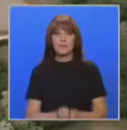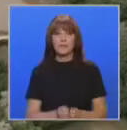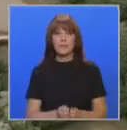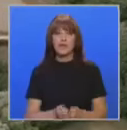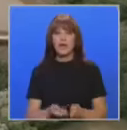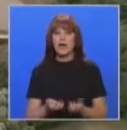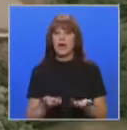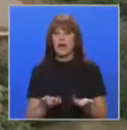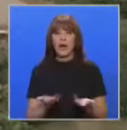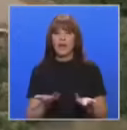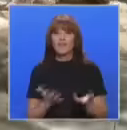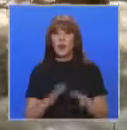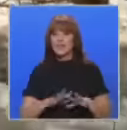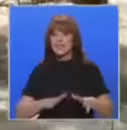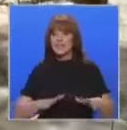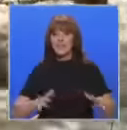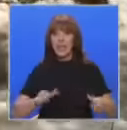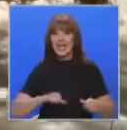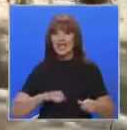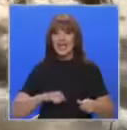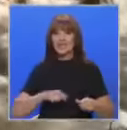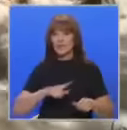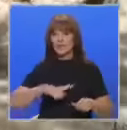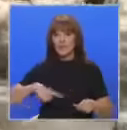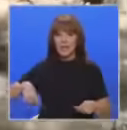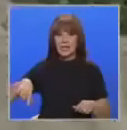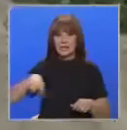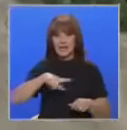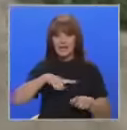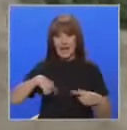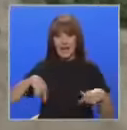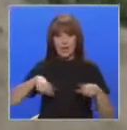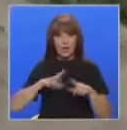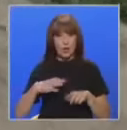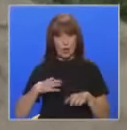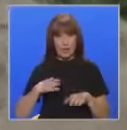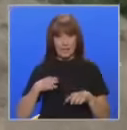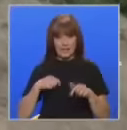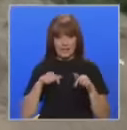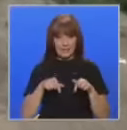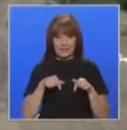И още, какво е състоянието на язовирите в района на бедствието и опасни ли са сега?